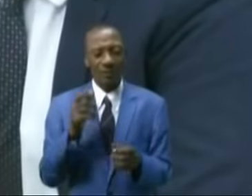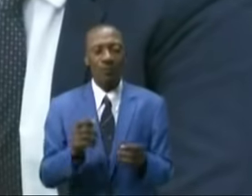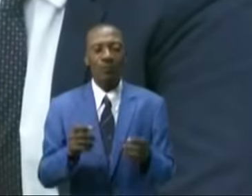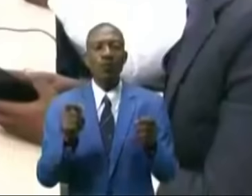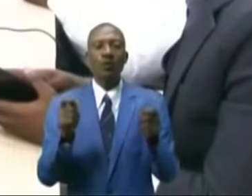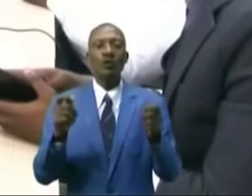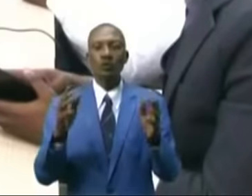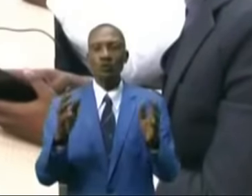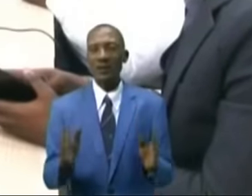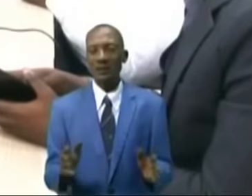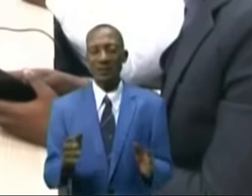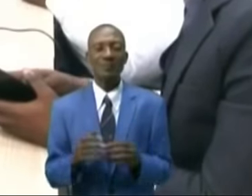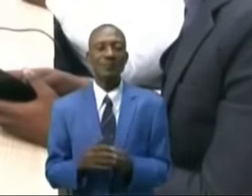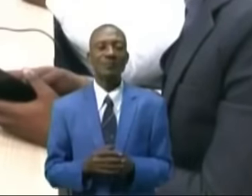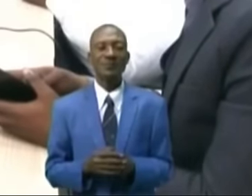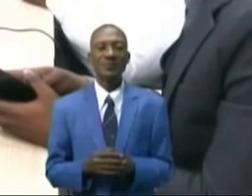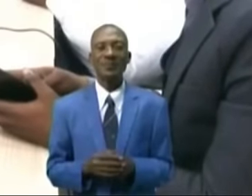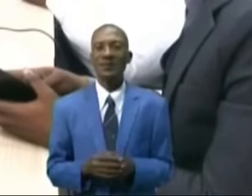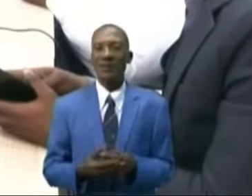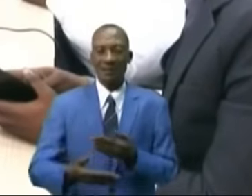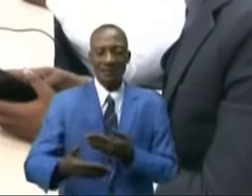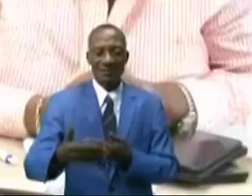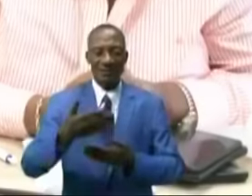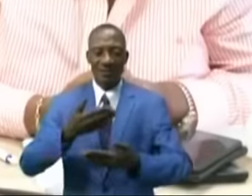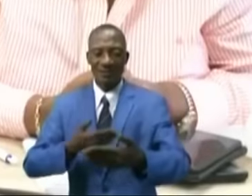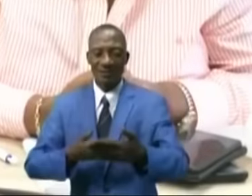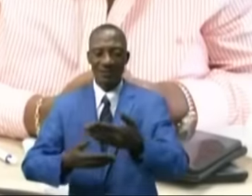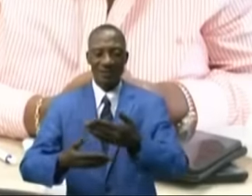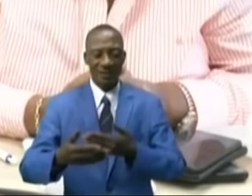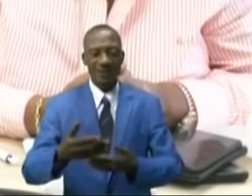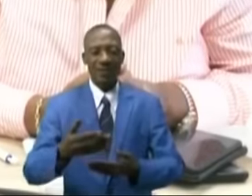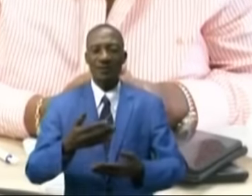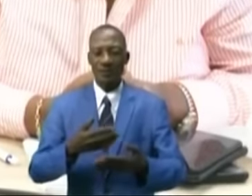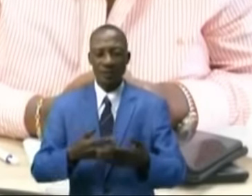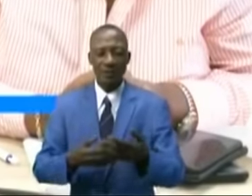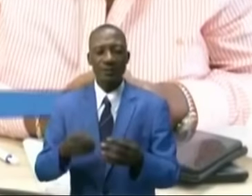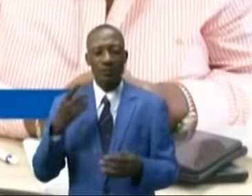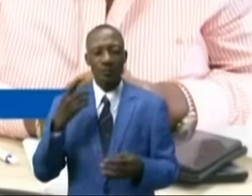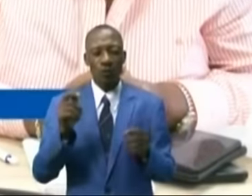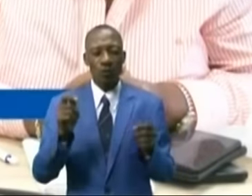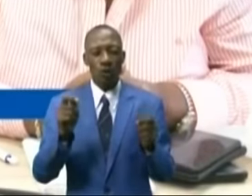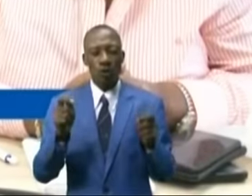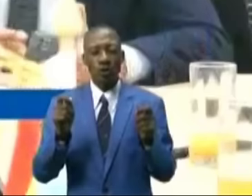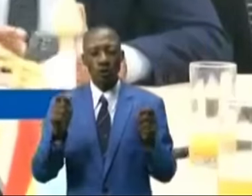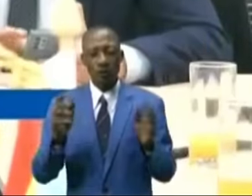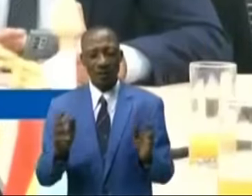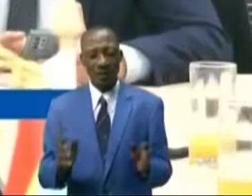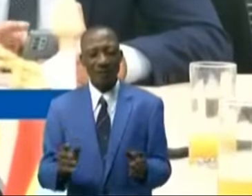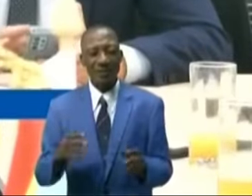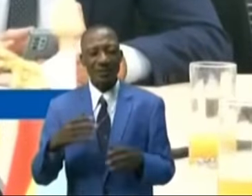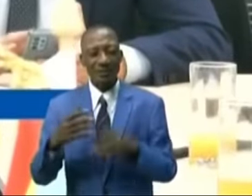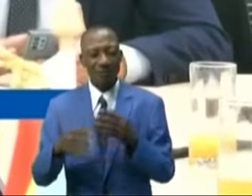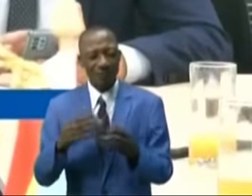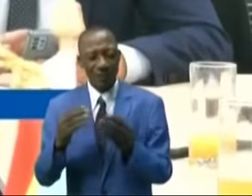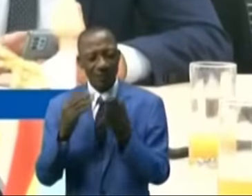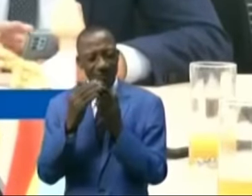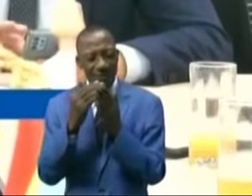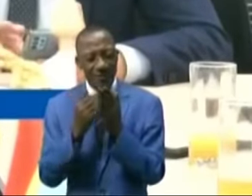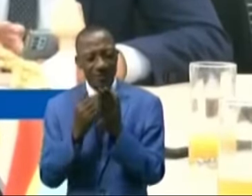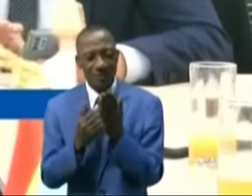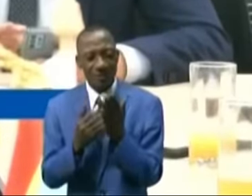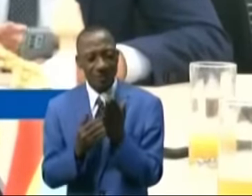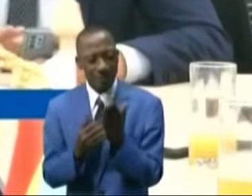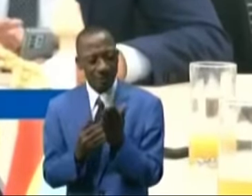monde. Cet échange a permis aux journalistes de faire un véritable plaidoyer allant dans le sens de soutenir